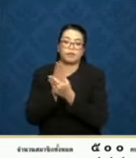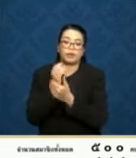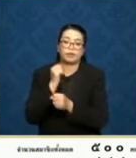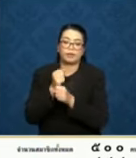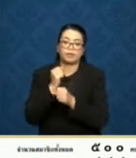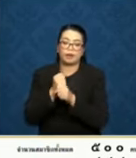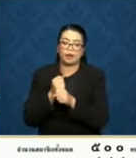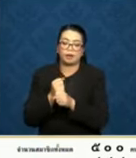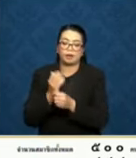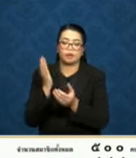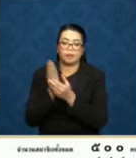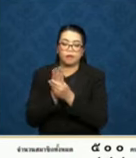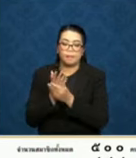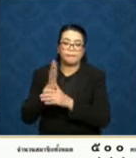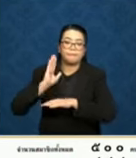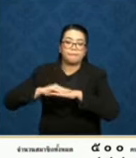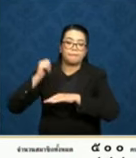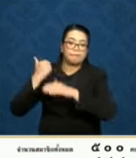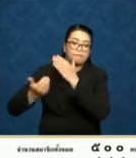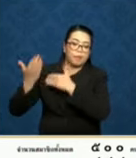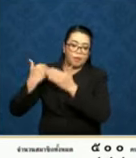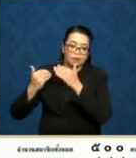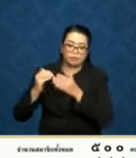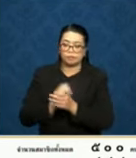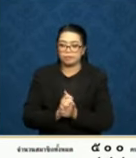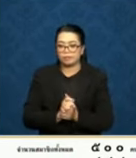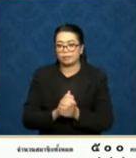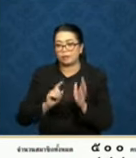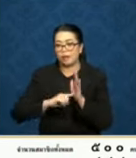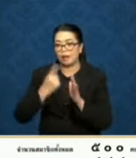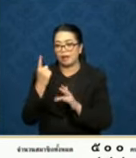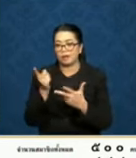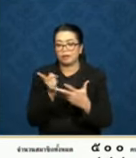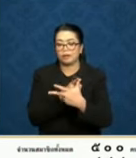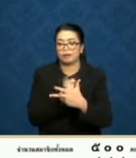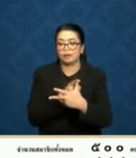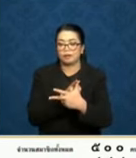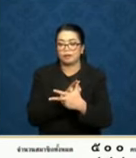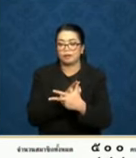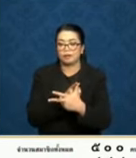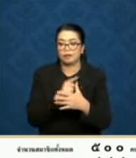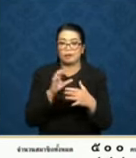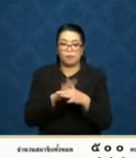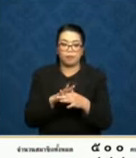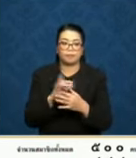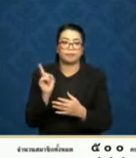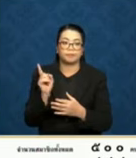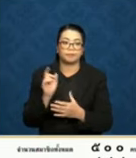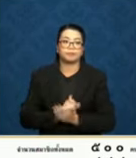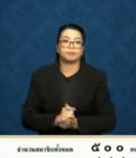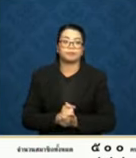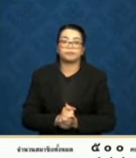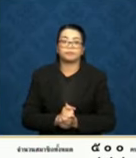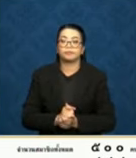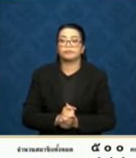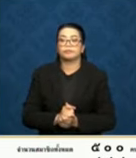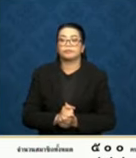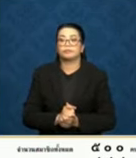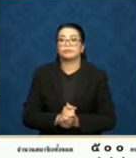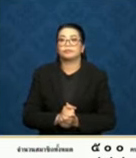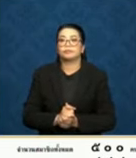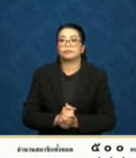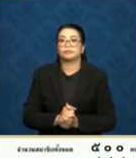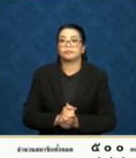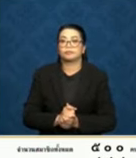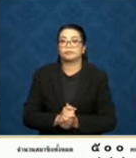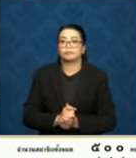ผมขออนิญาตนำเสนอไปทีละประเด็นทีละปเด็นครับประเดนแรกครับเรื่องของแทฟอรม National Digital Learning แทฟอร